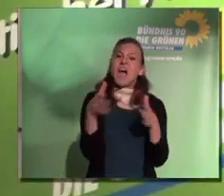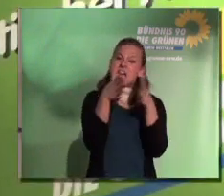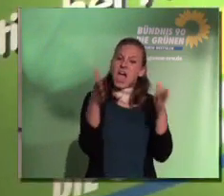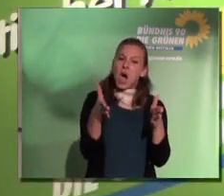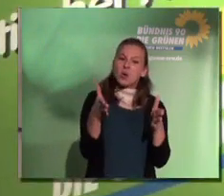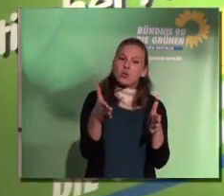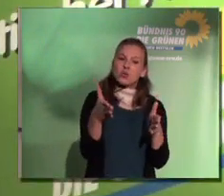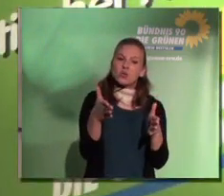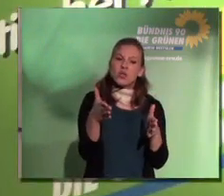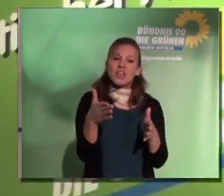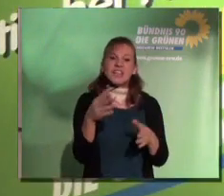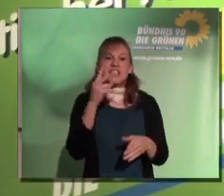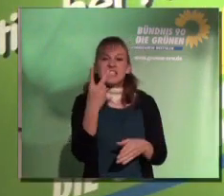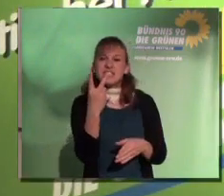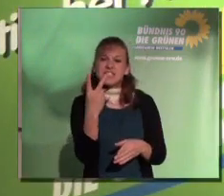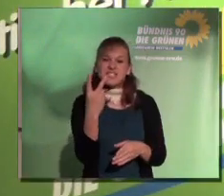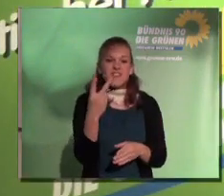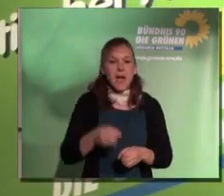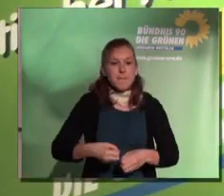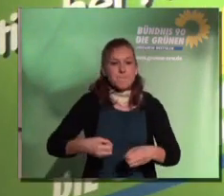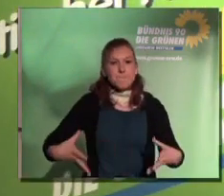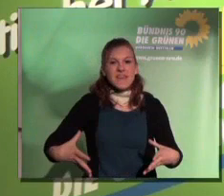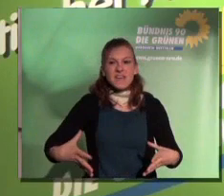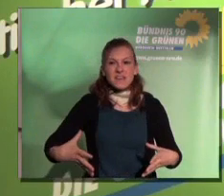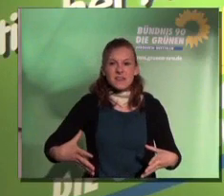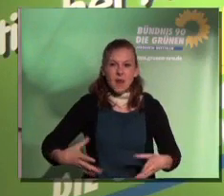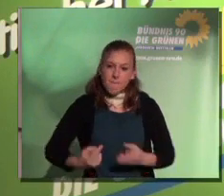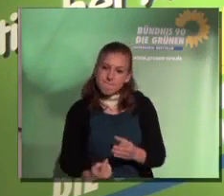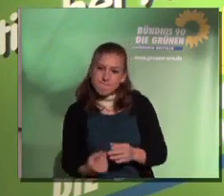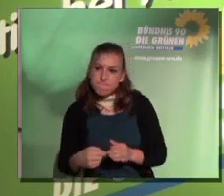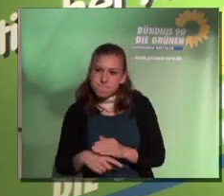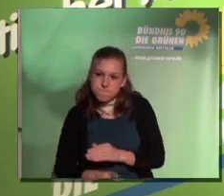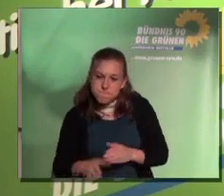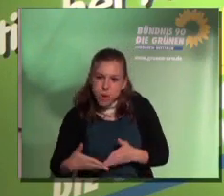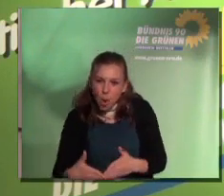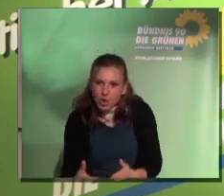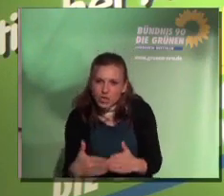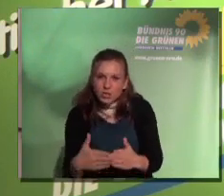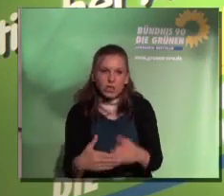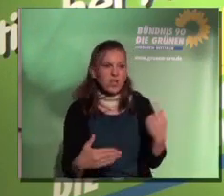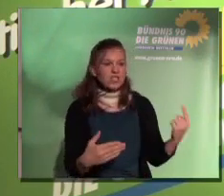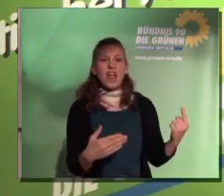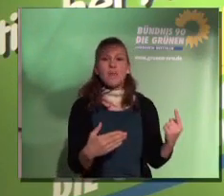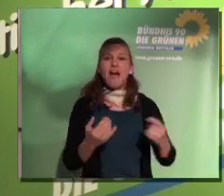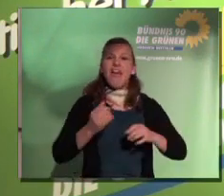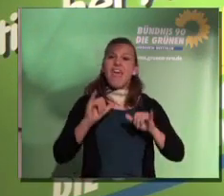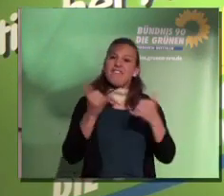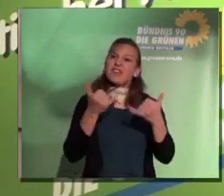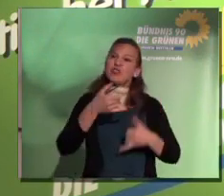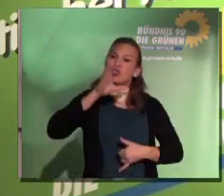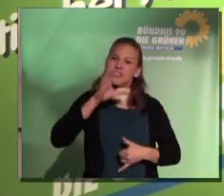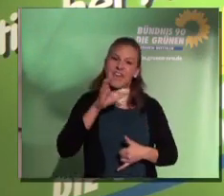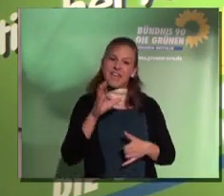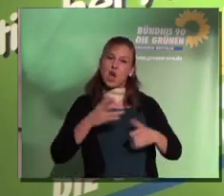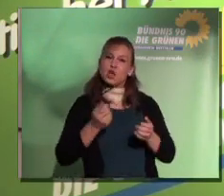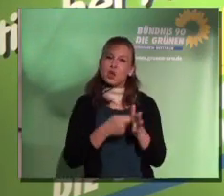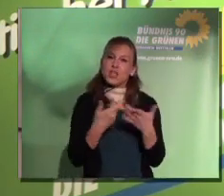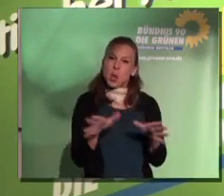von 2 Minenbooten gibt ein Erfrischungsgetränk dabei. Das ist Röslers Politik. Liebe